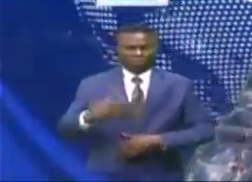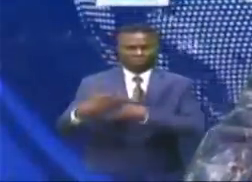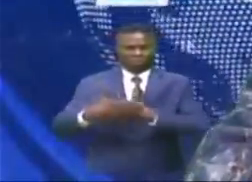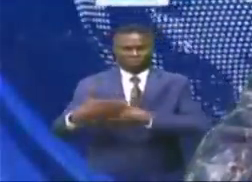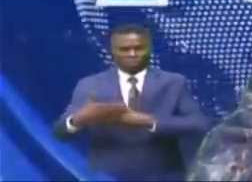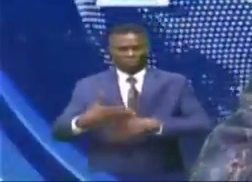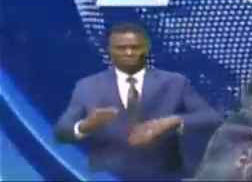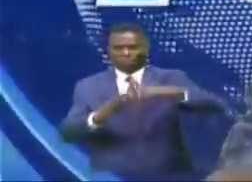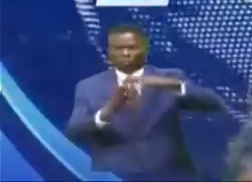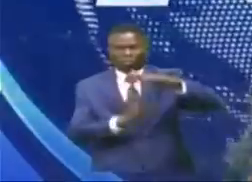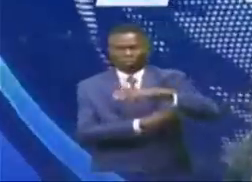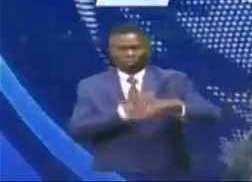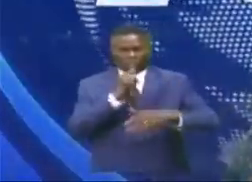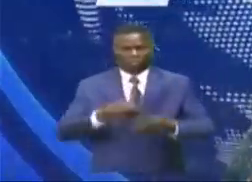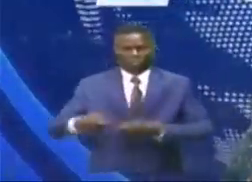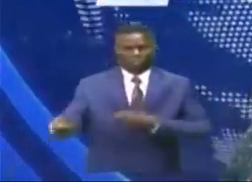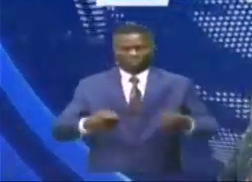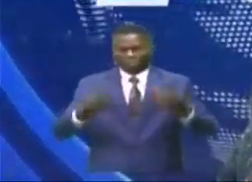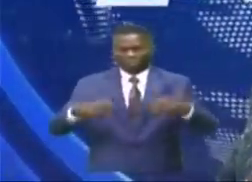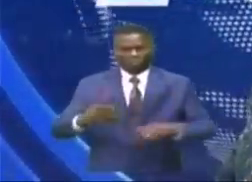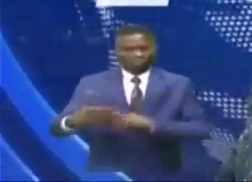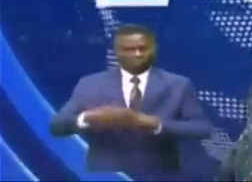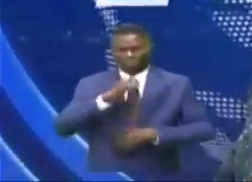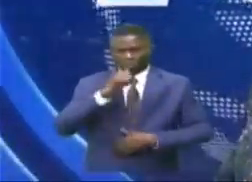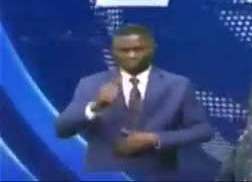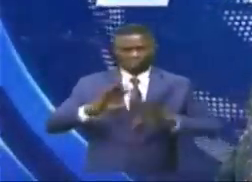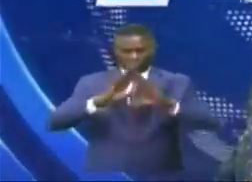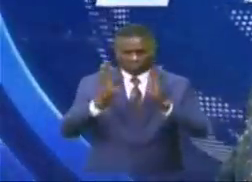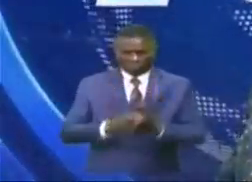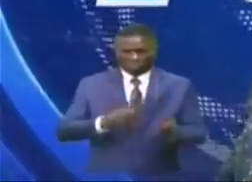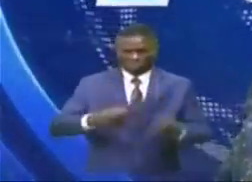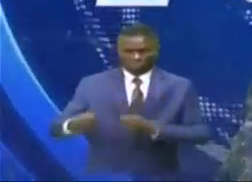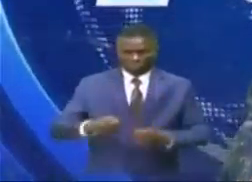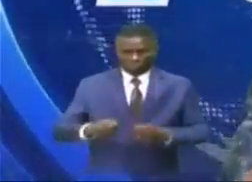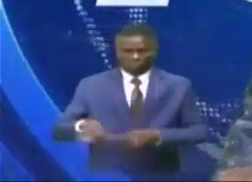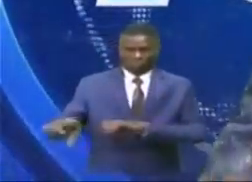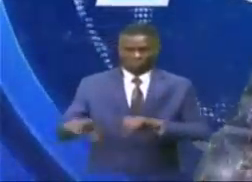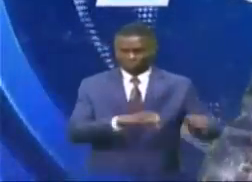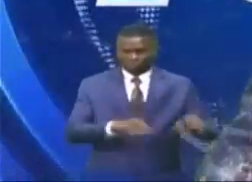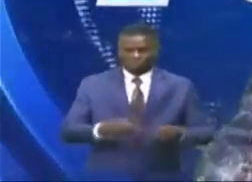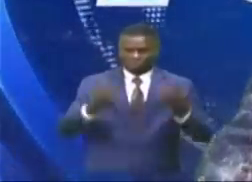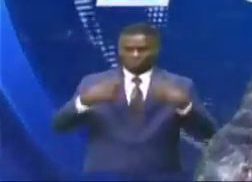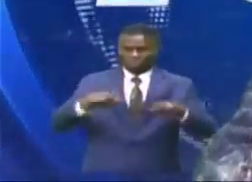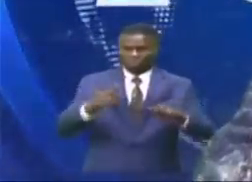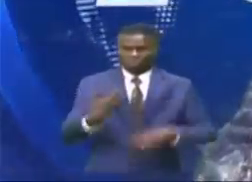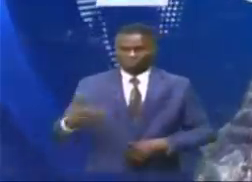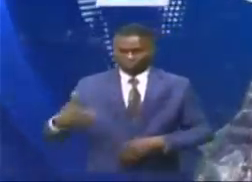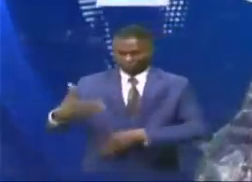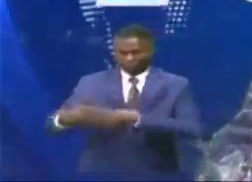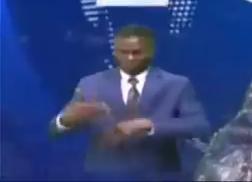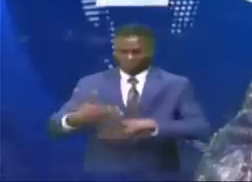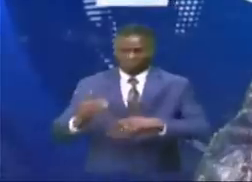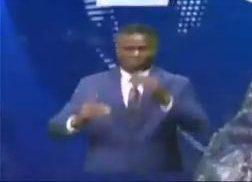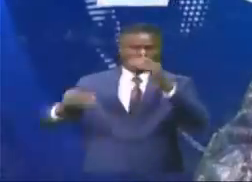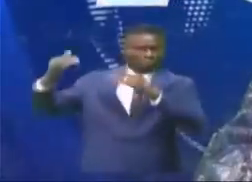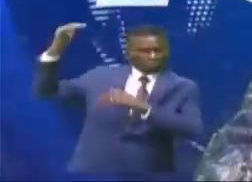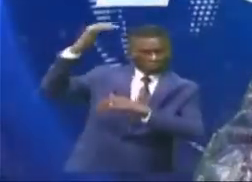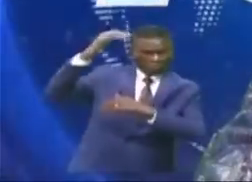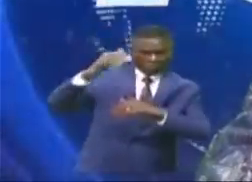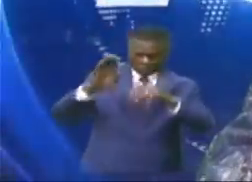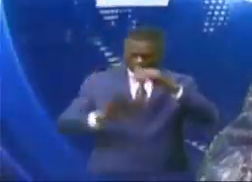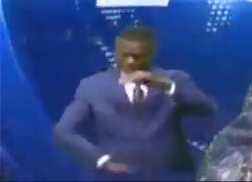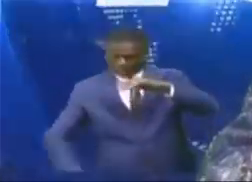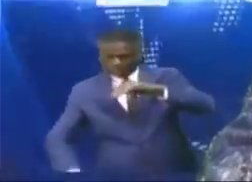d'un saut de mouton. 7. Tout marché pirate, activité marchande et autres au-dessus en bas